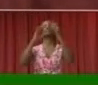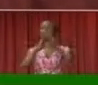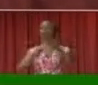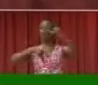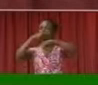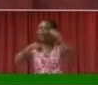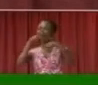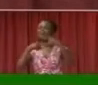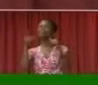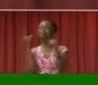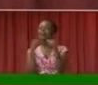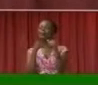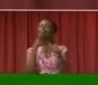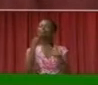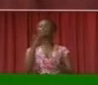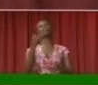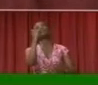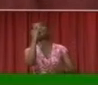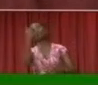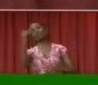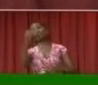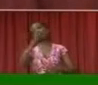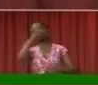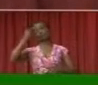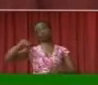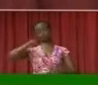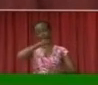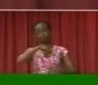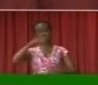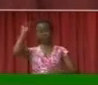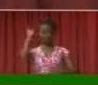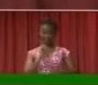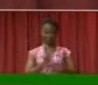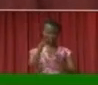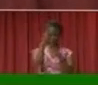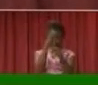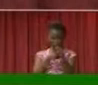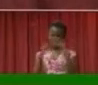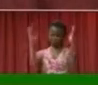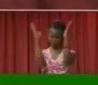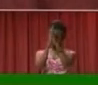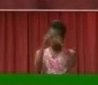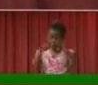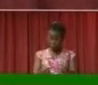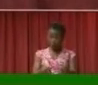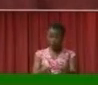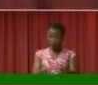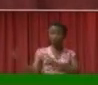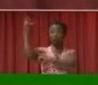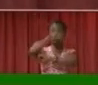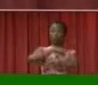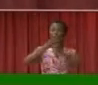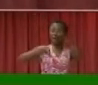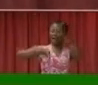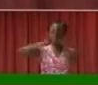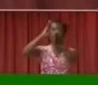Commencerons par lui dire merci parce que Seigneur, nous sommes arrivés au mois d'octobre. Nous sommes le 14 octobre aujourd'hui. Merci